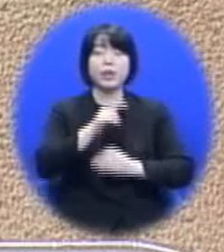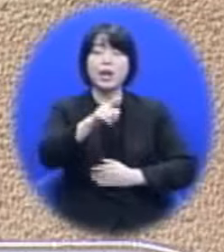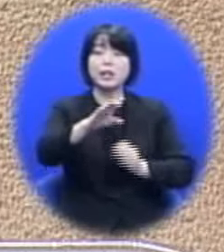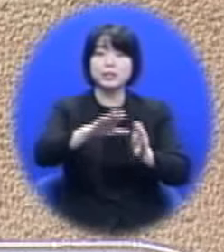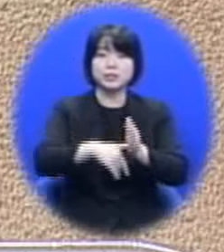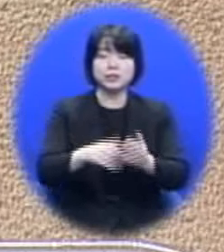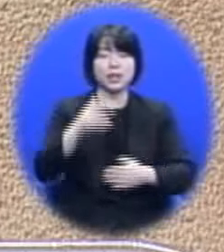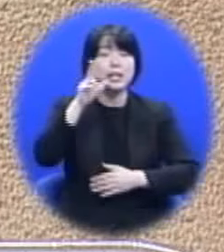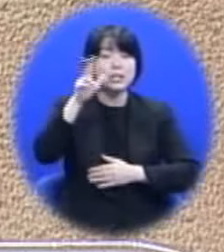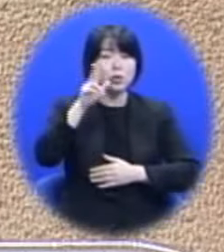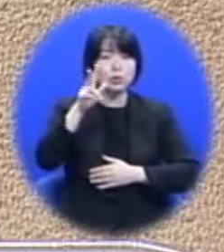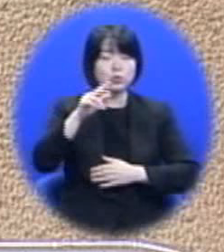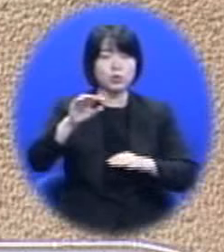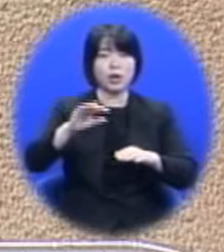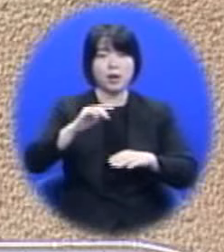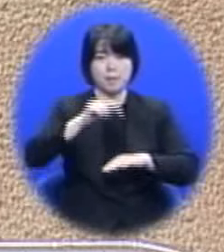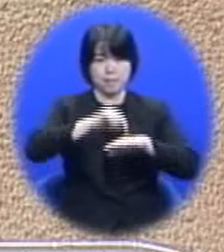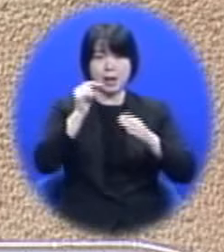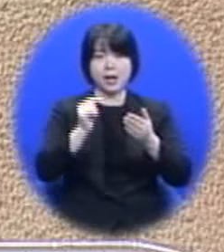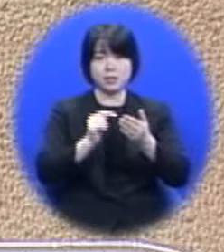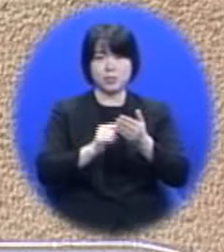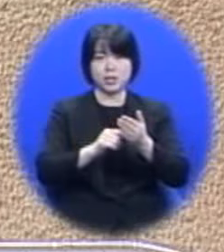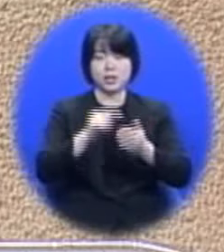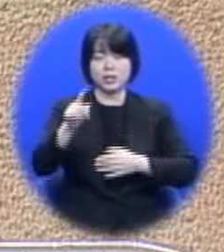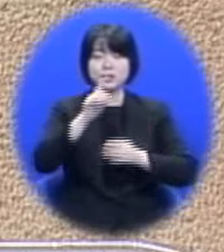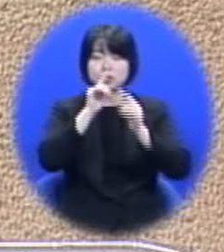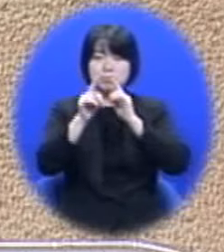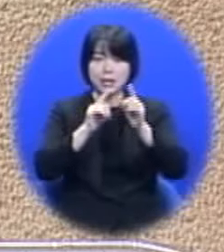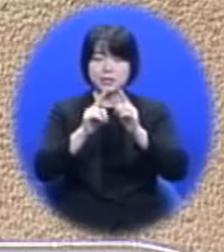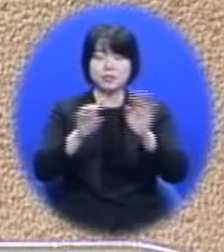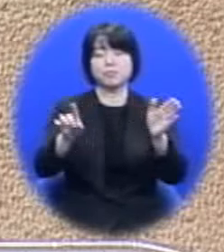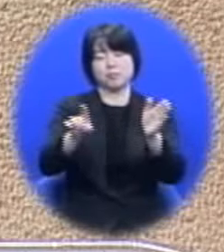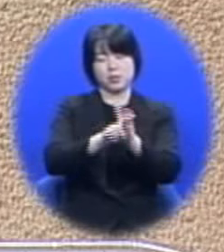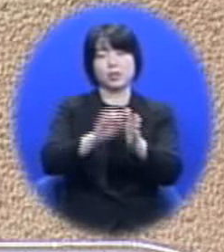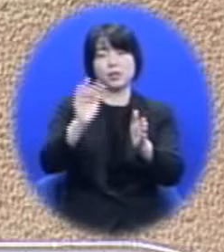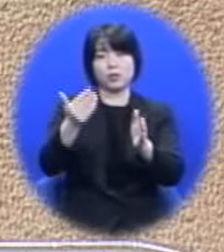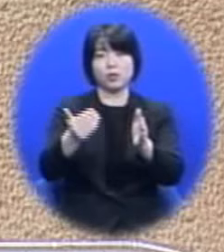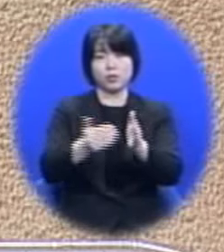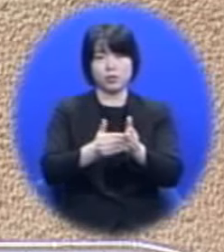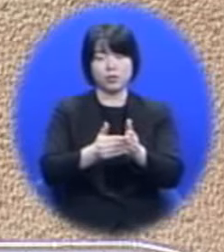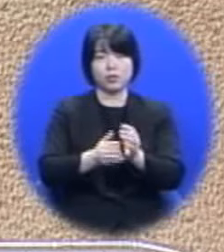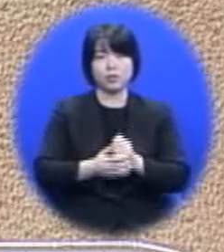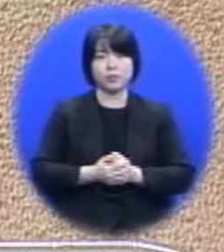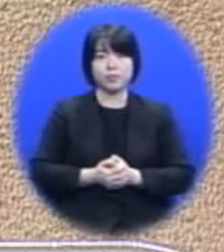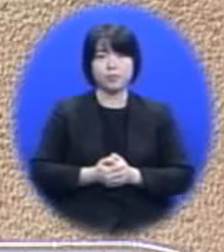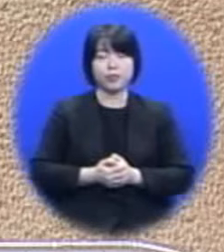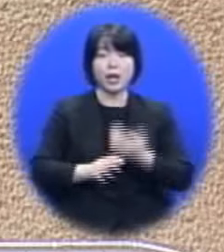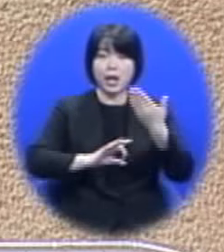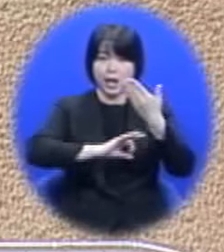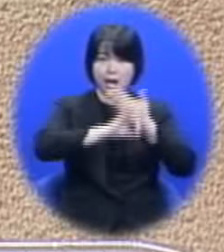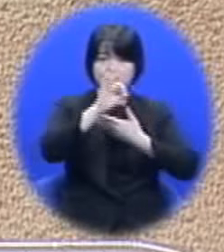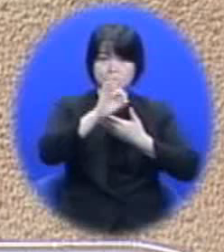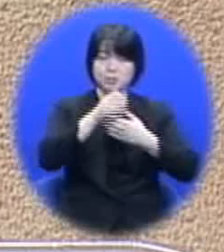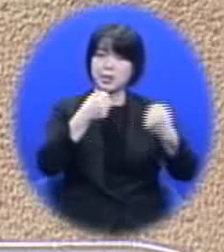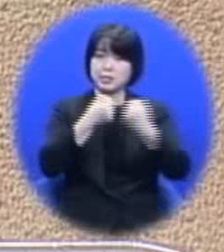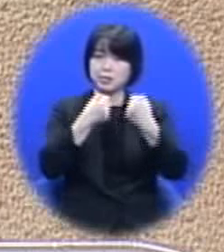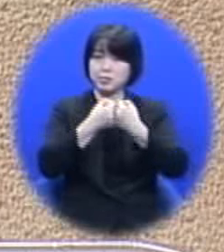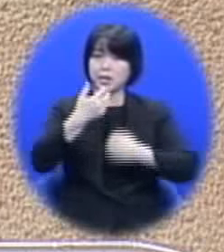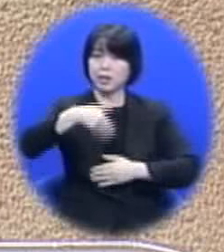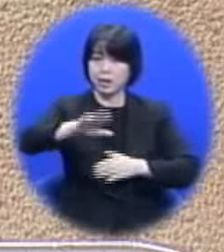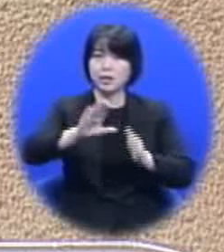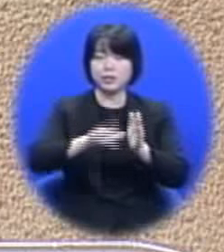그때 여호사밧 왕이 그 말씀을 믿었습니다. 아침에 전쟁을